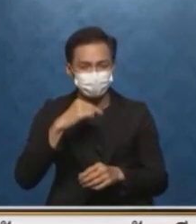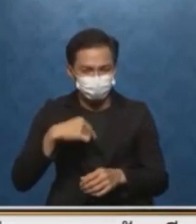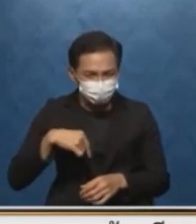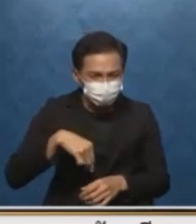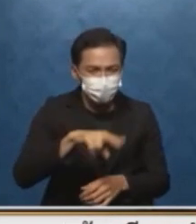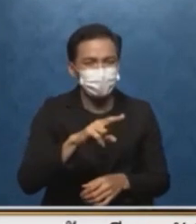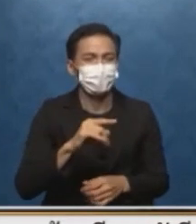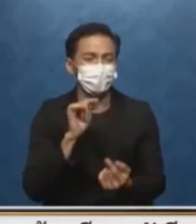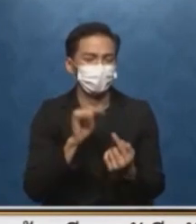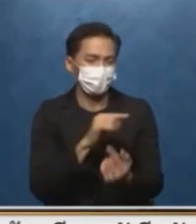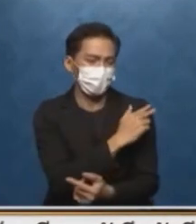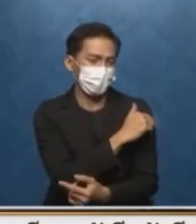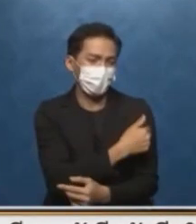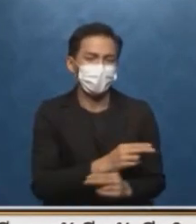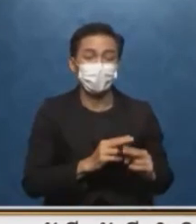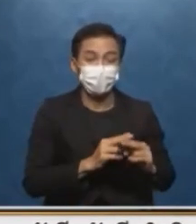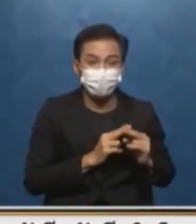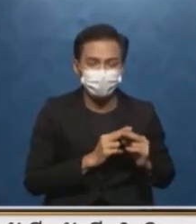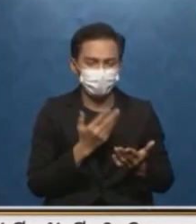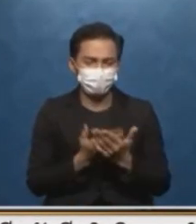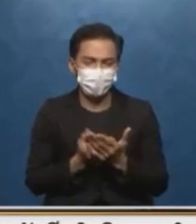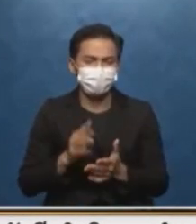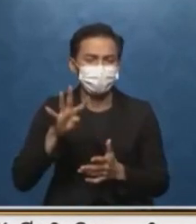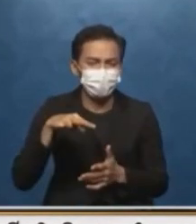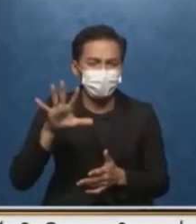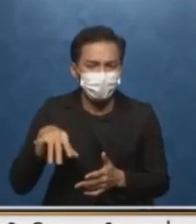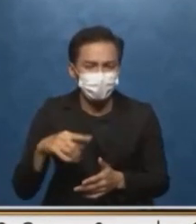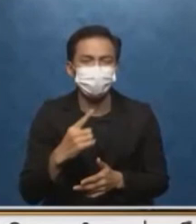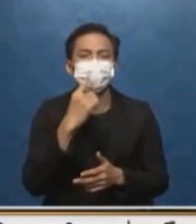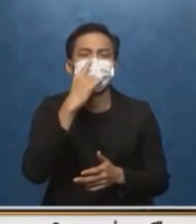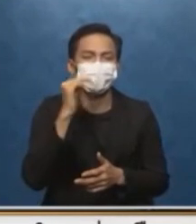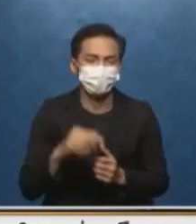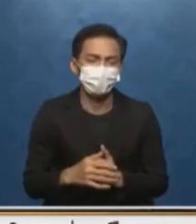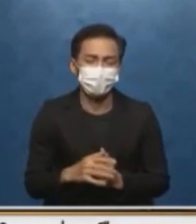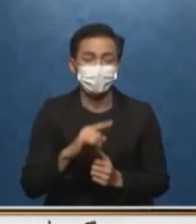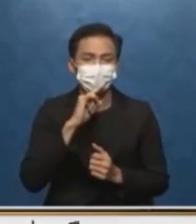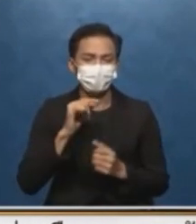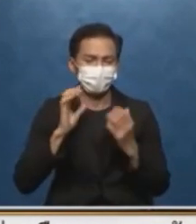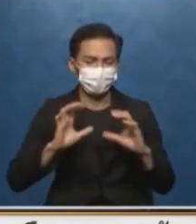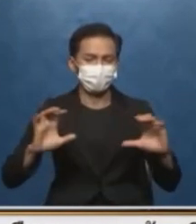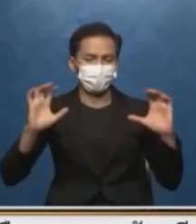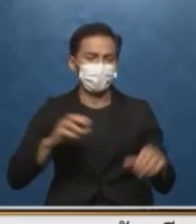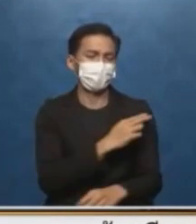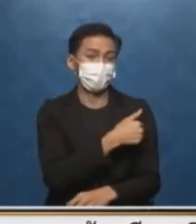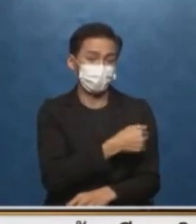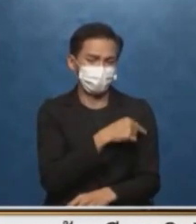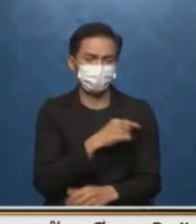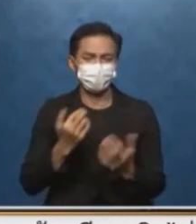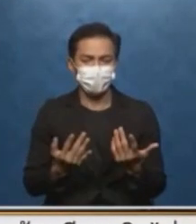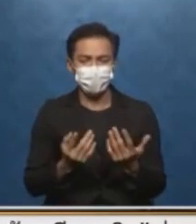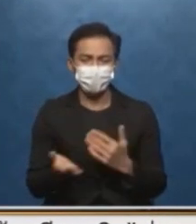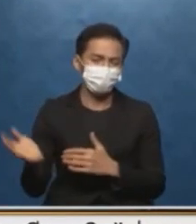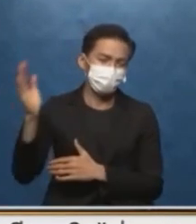เสียตังค์ 4,000 5,000 บาทต่อครั้งในการตรวจนะคะถ้าจะต้องไปตรวจของรัฐจะต้องไปรอเป็นวันถ